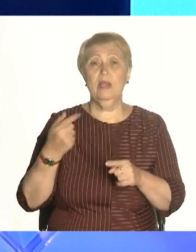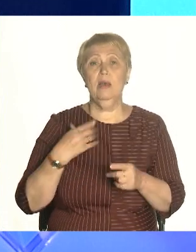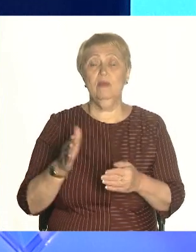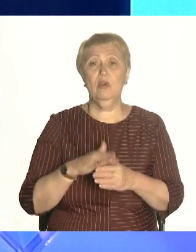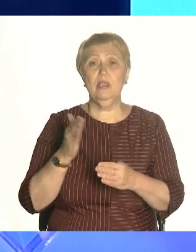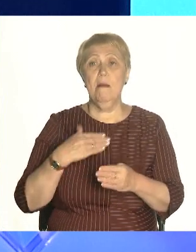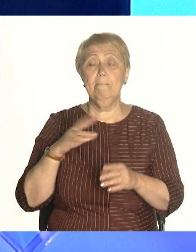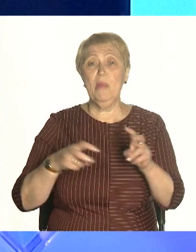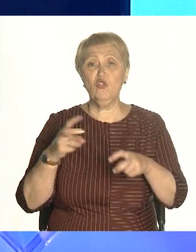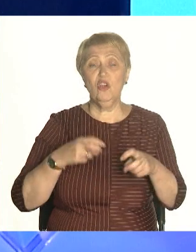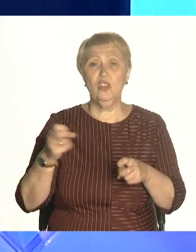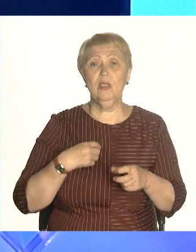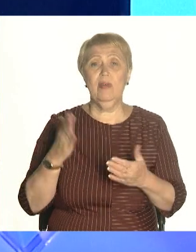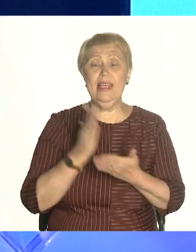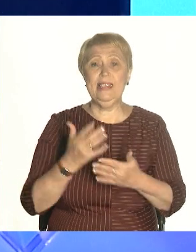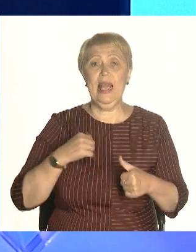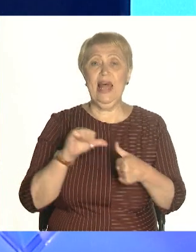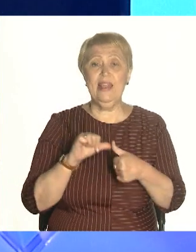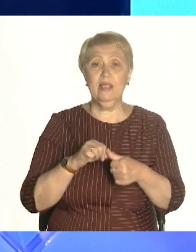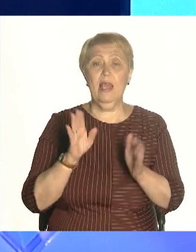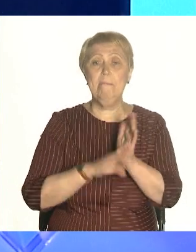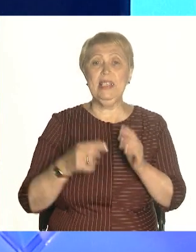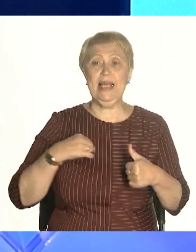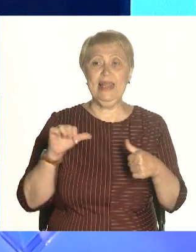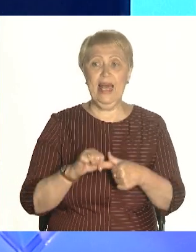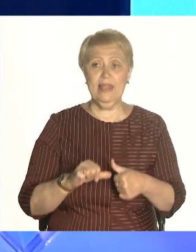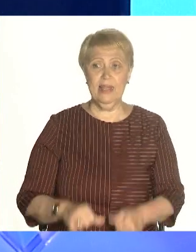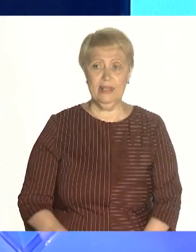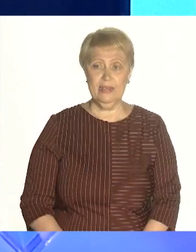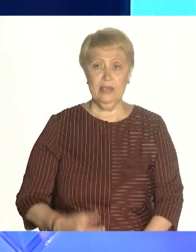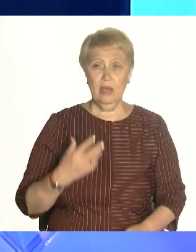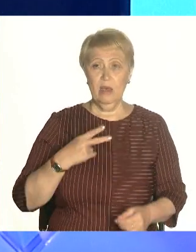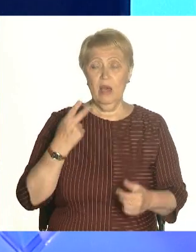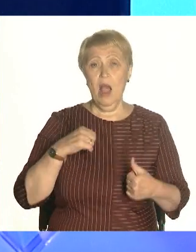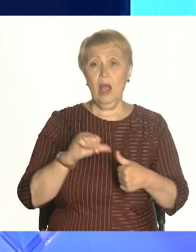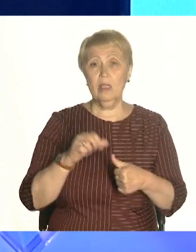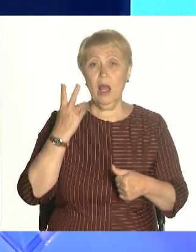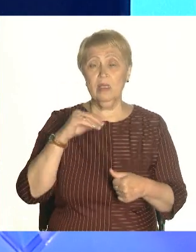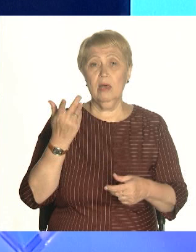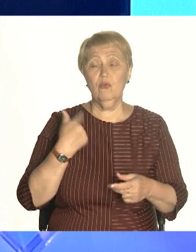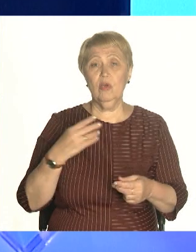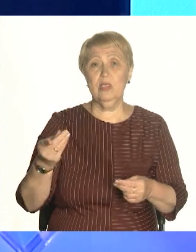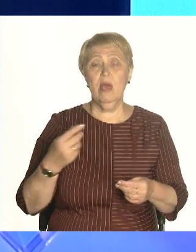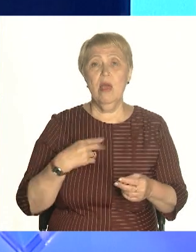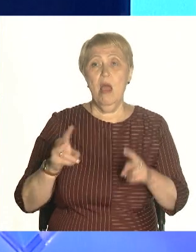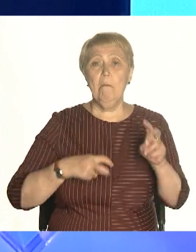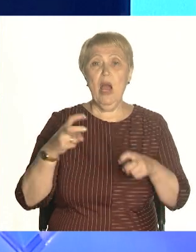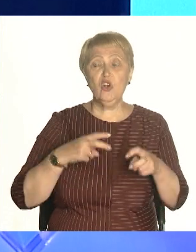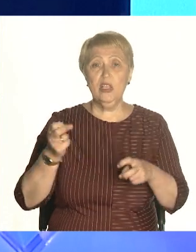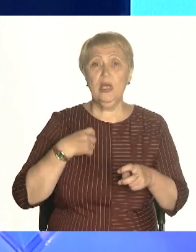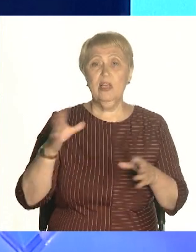вида. Это контактное и бесконтактное. То есть контактное – это когда мошенник непосредственно находится в контакте